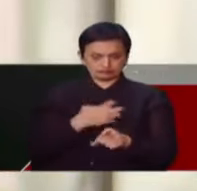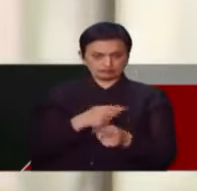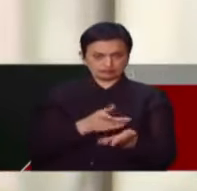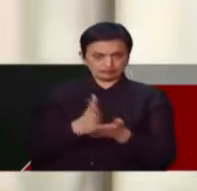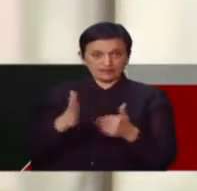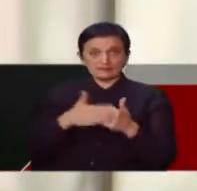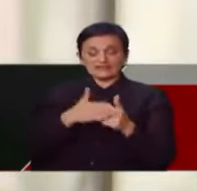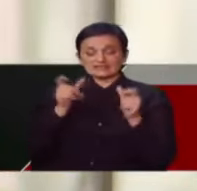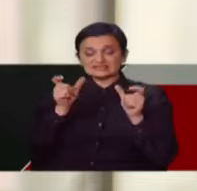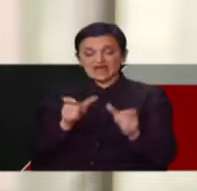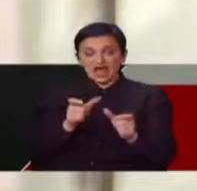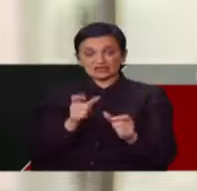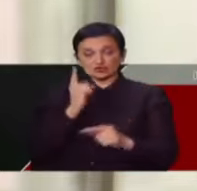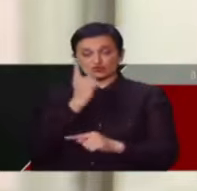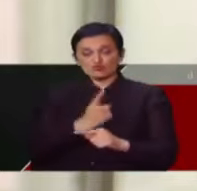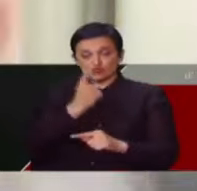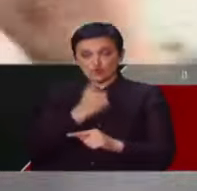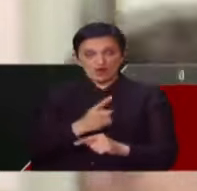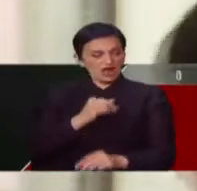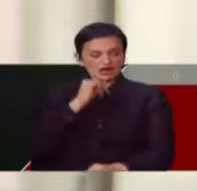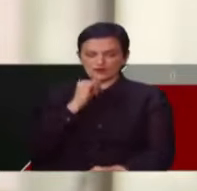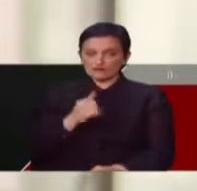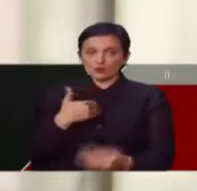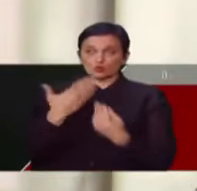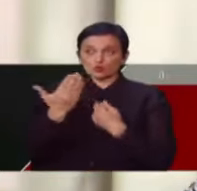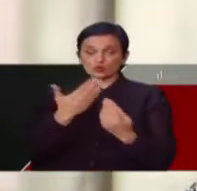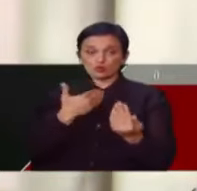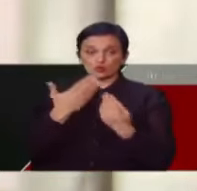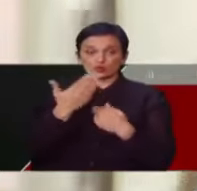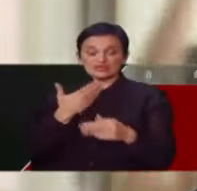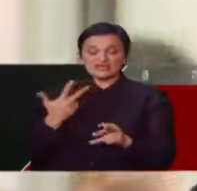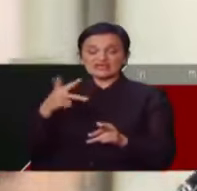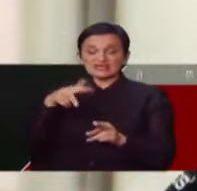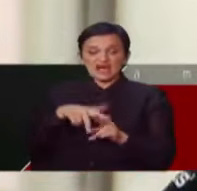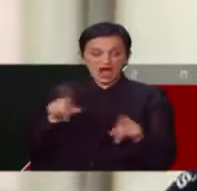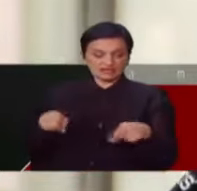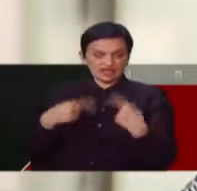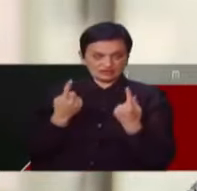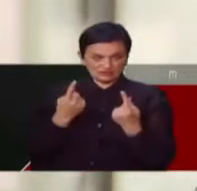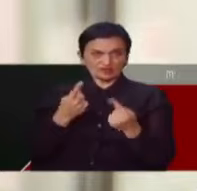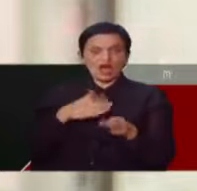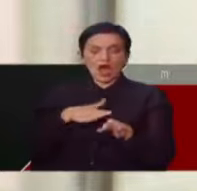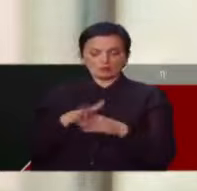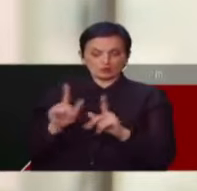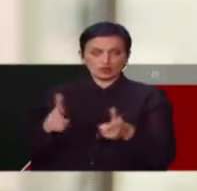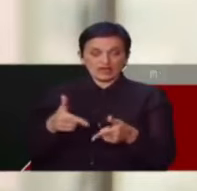დაწესებით მუქარით ნამდვილად ვერ მოხდება ურთიერთობების გადატვირთვა, ამაში გეთანხმებით აბსოლუტურად.